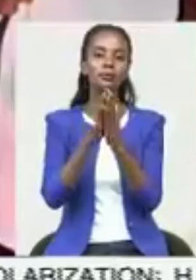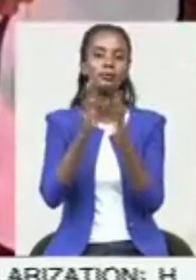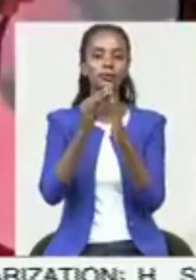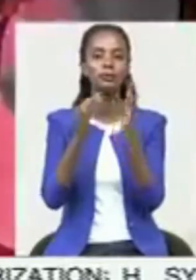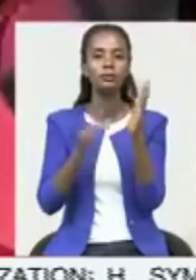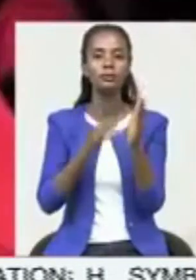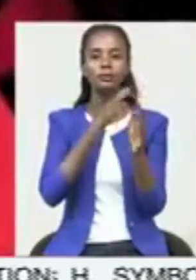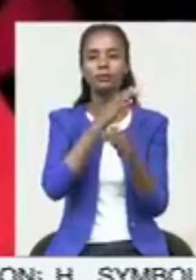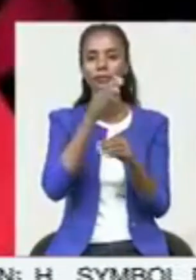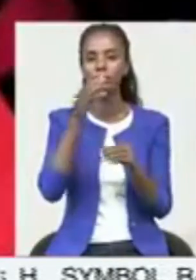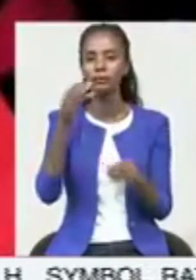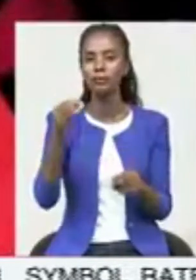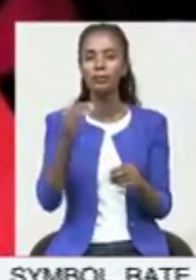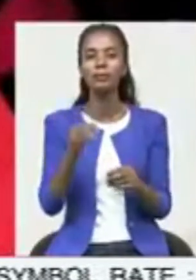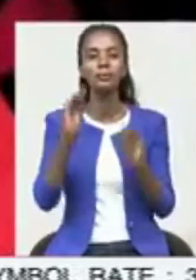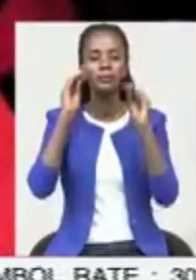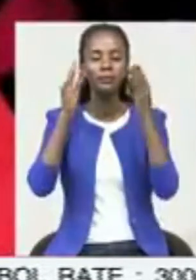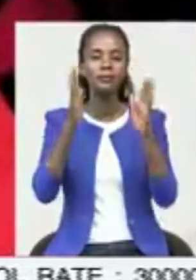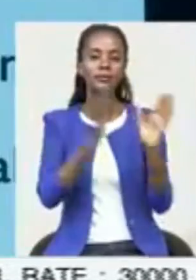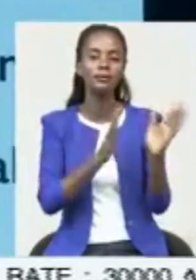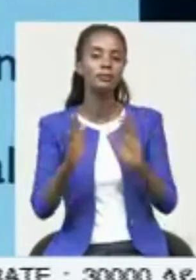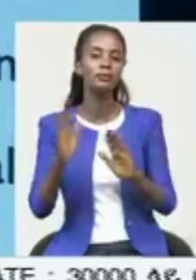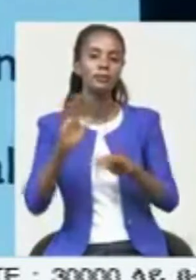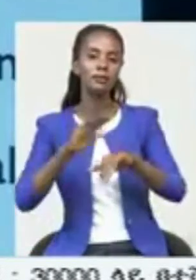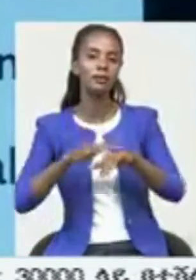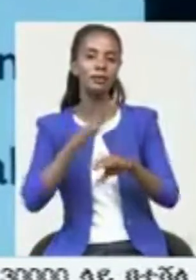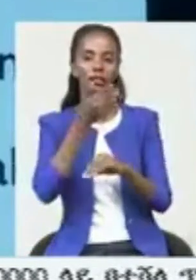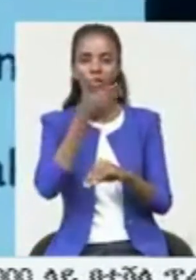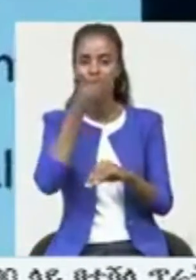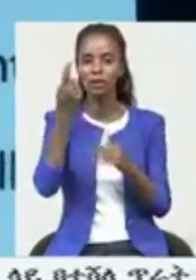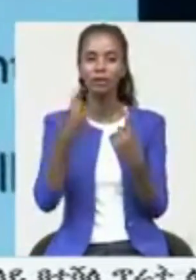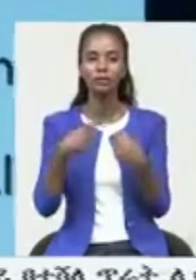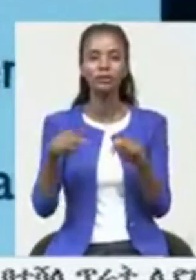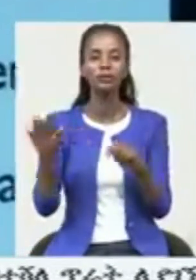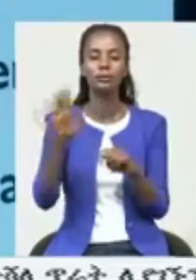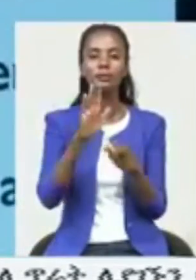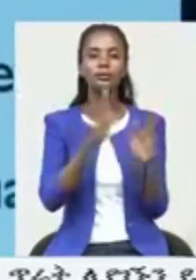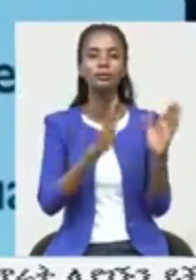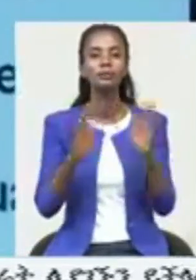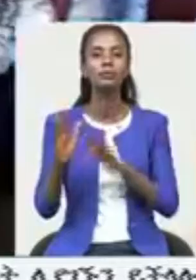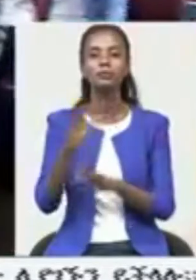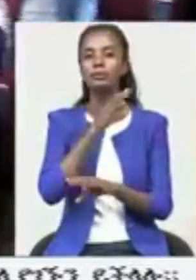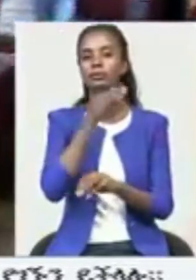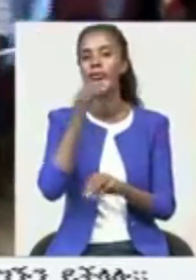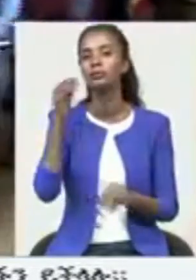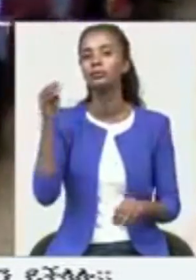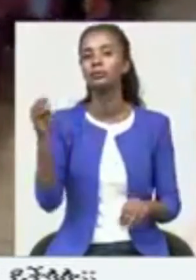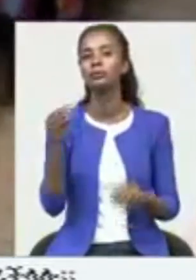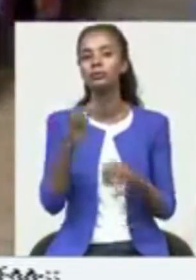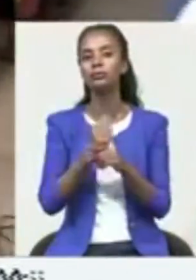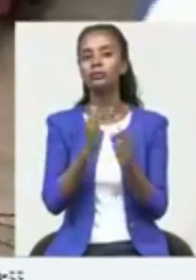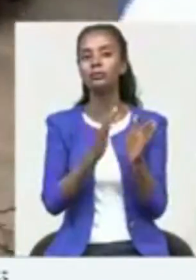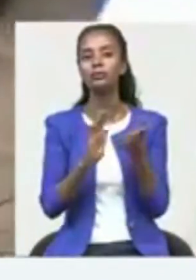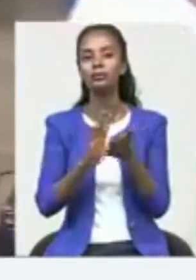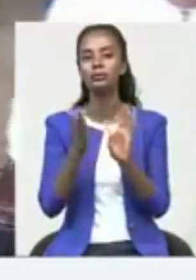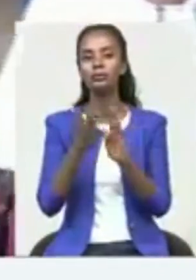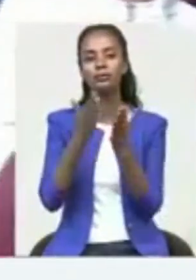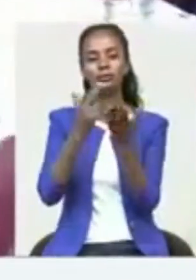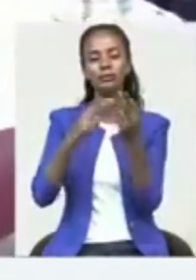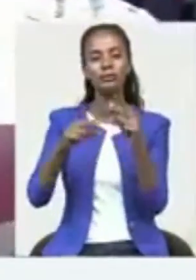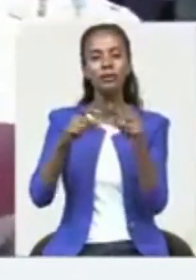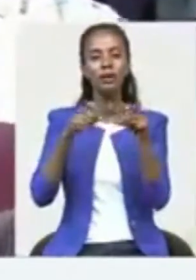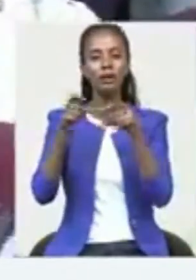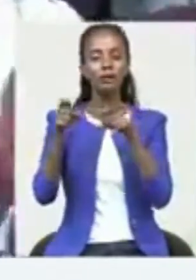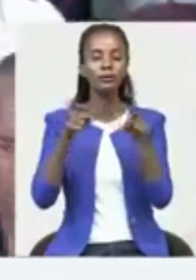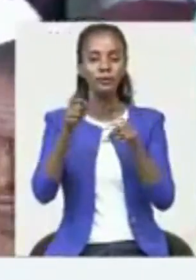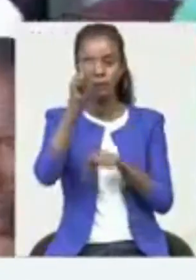አጠናክሮ ለማስቀጠል መምህራን የስክሪፕት አዘገጃጀት ላይ የተሻለ ተሞክሮ እንዲያዳብሩ ለማስቻል ስልጠናው የተዘጋጀ መሆኑን በቢሮው የስርዓተ ትምህርት ዳይሬክቶሬት